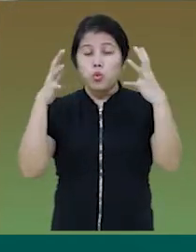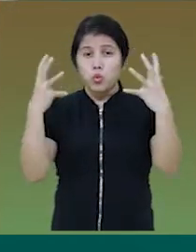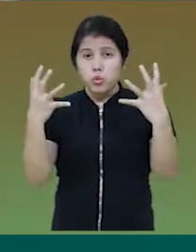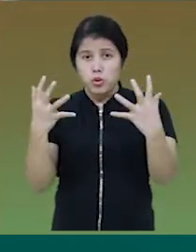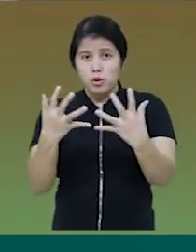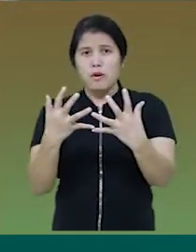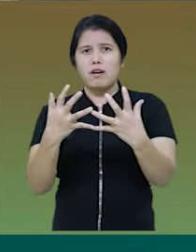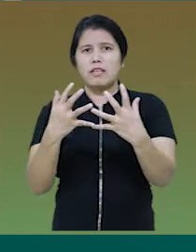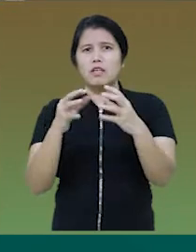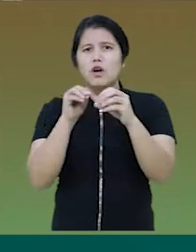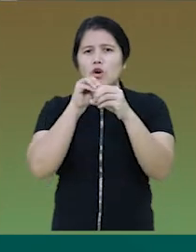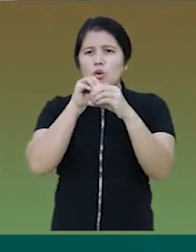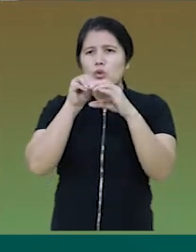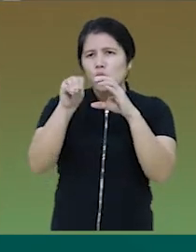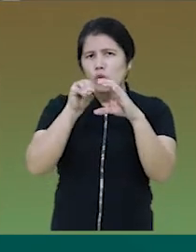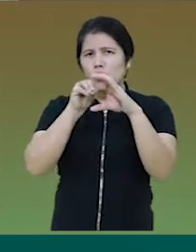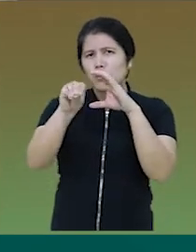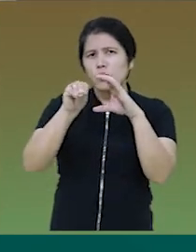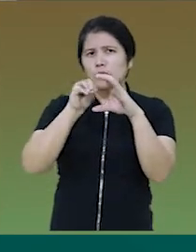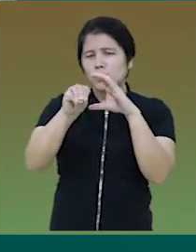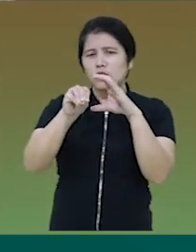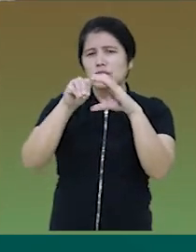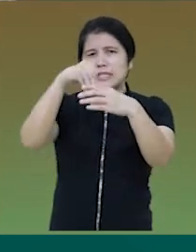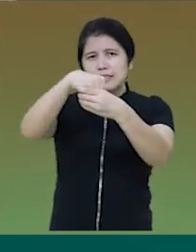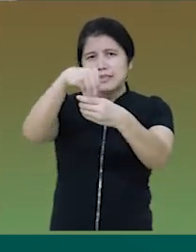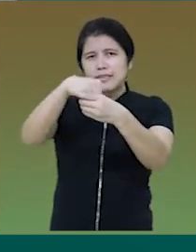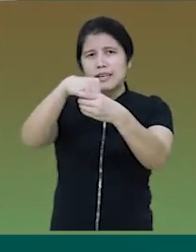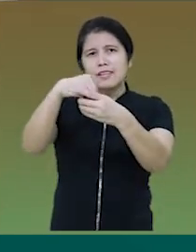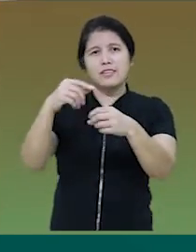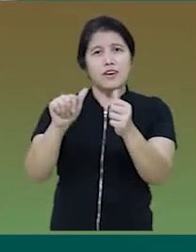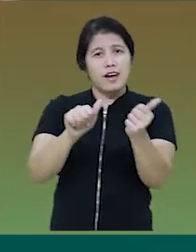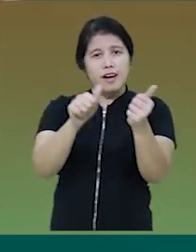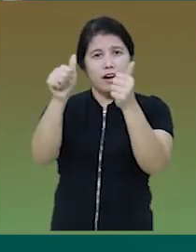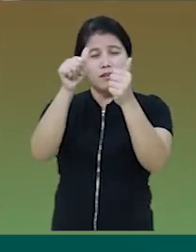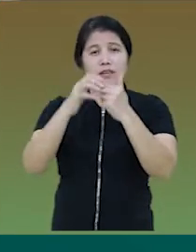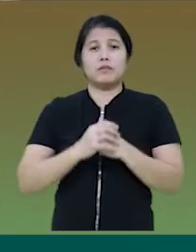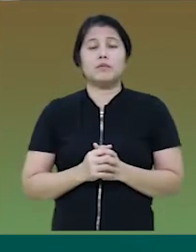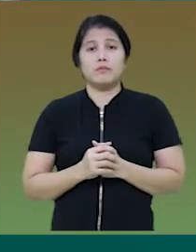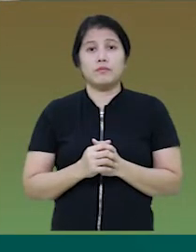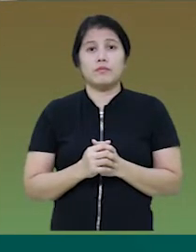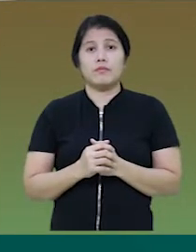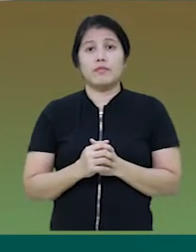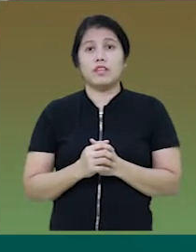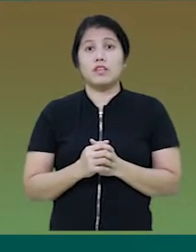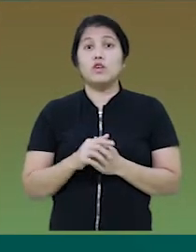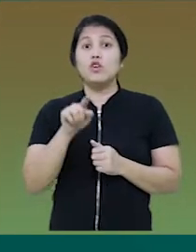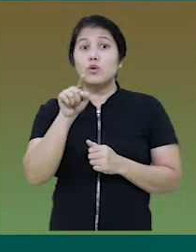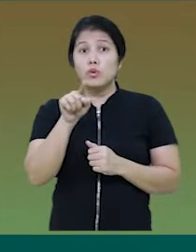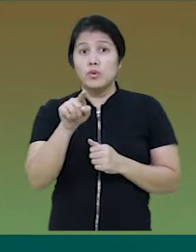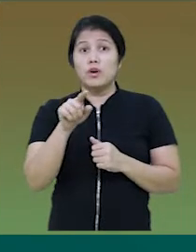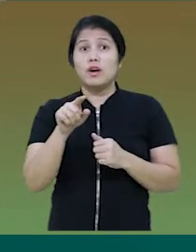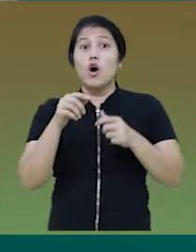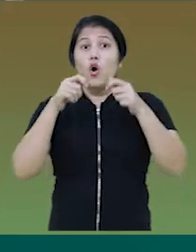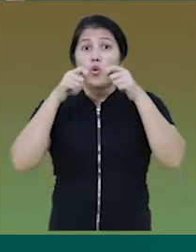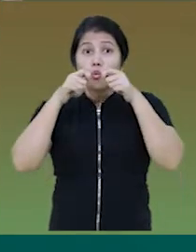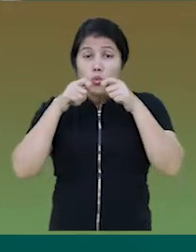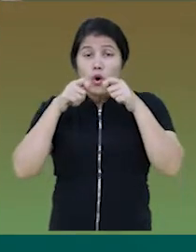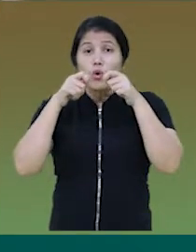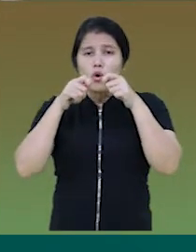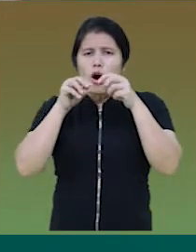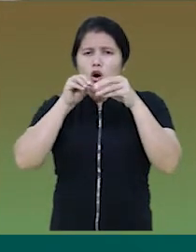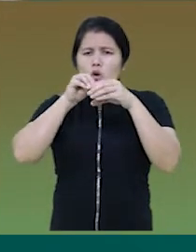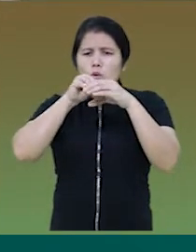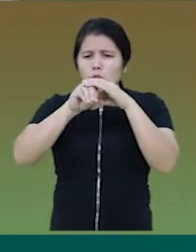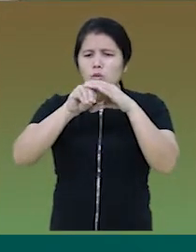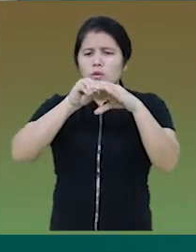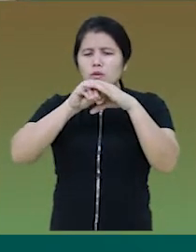ay tinutulak natin paloob ang hangin na nasa loob nito? When you blow up the balloon, you are pushing the gas